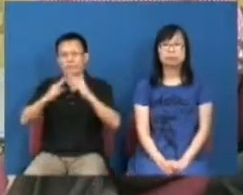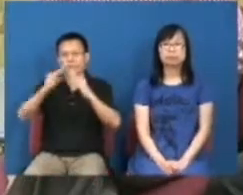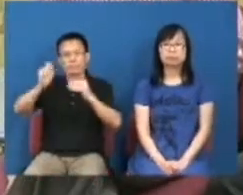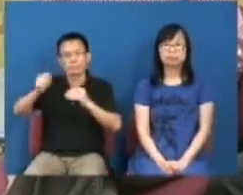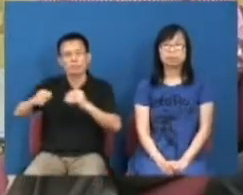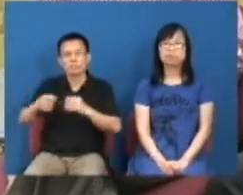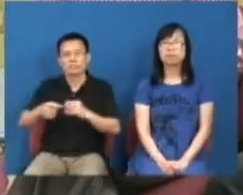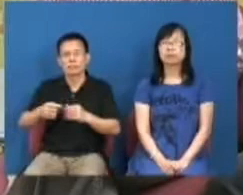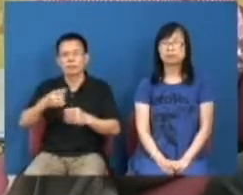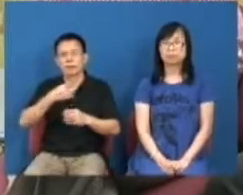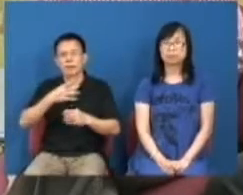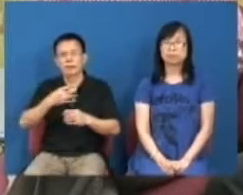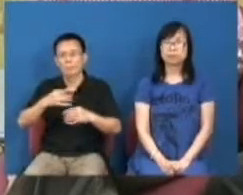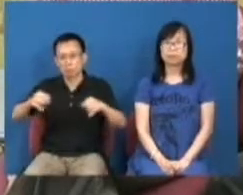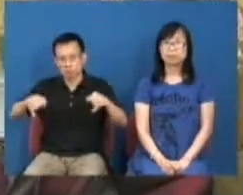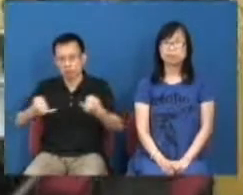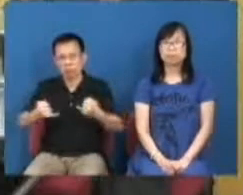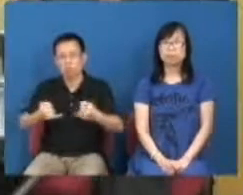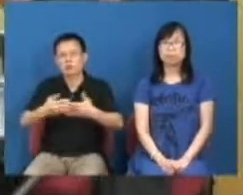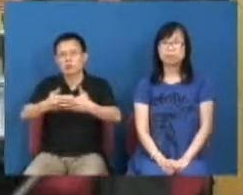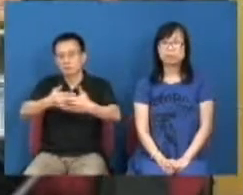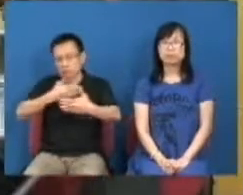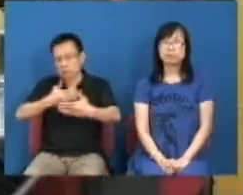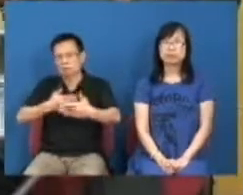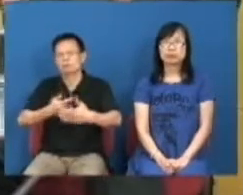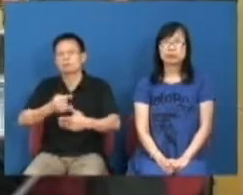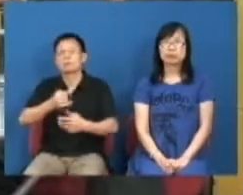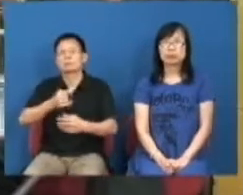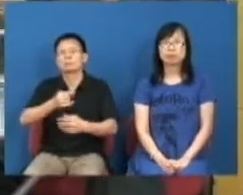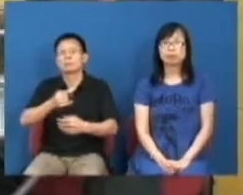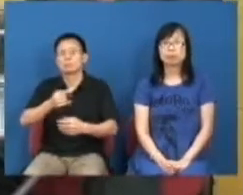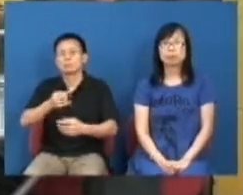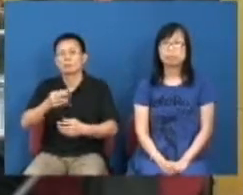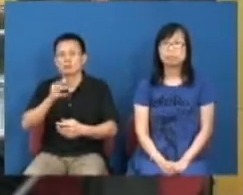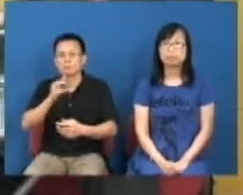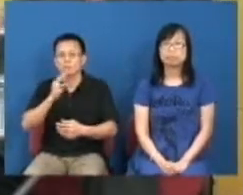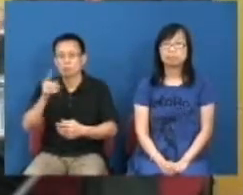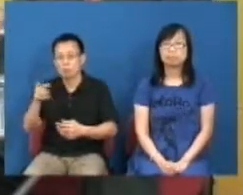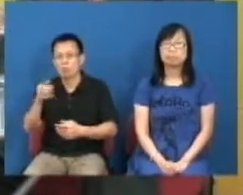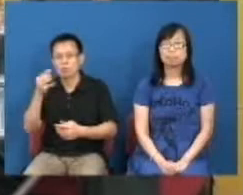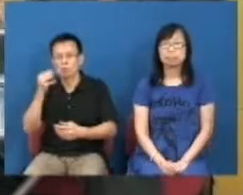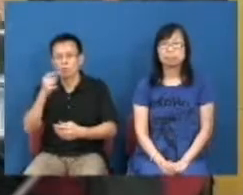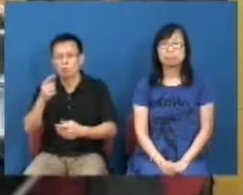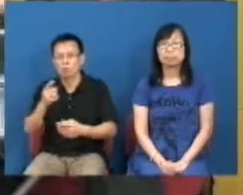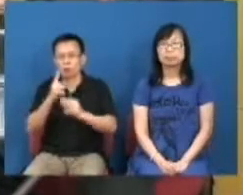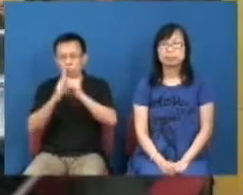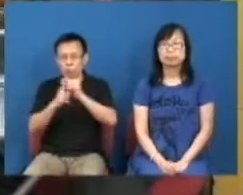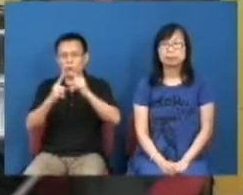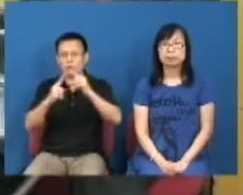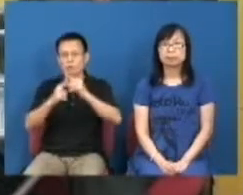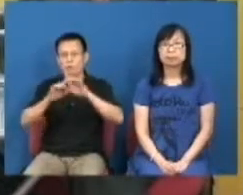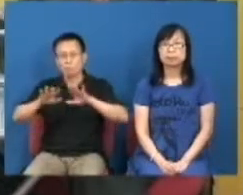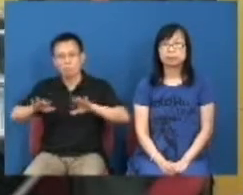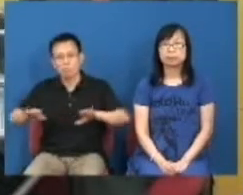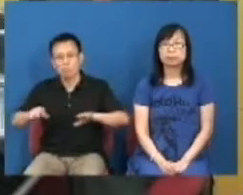嘅時候。如果嗰陣時已經有一個正話，阿 Christine 所講嘅紅娘係咪？我意會